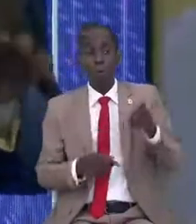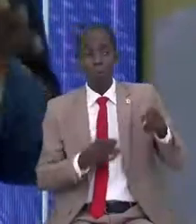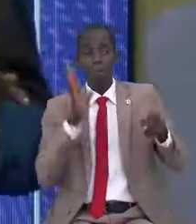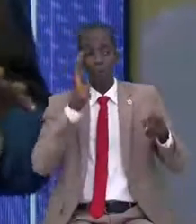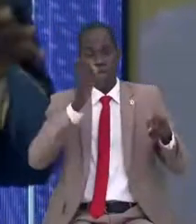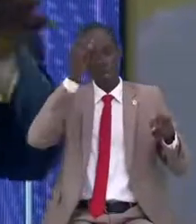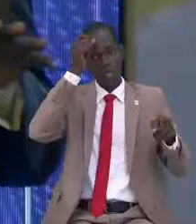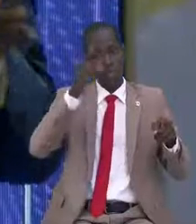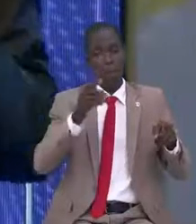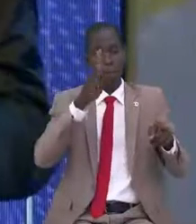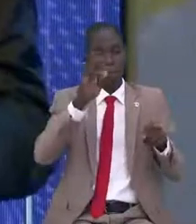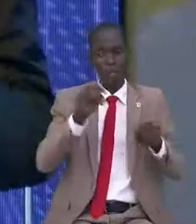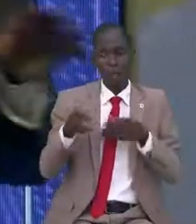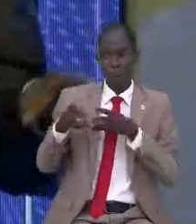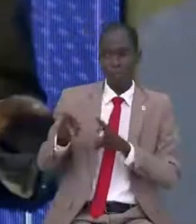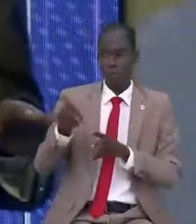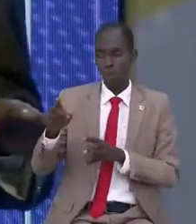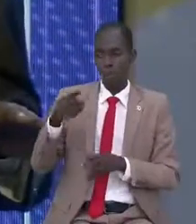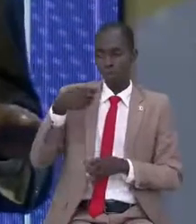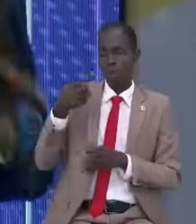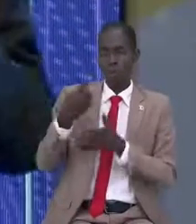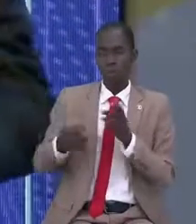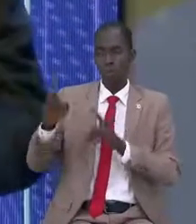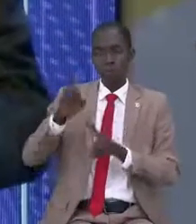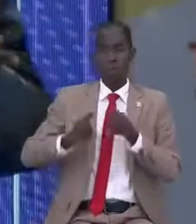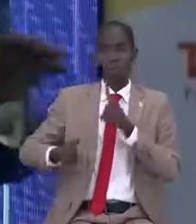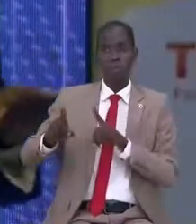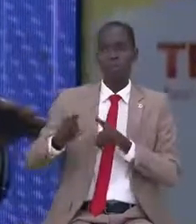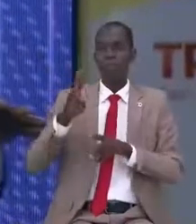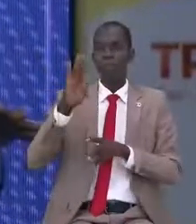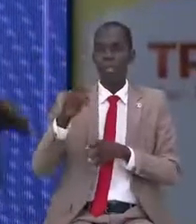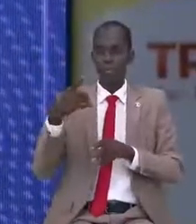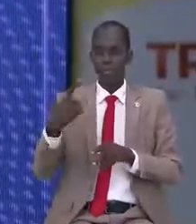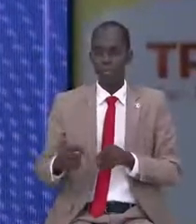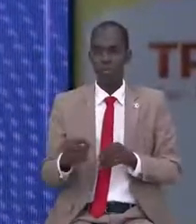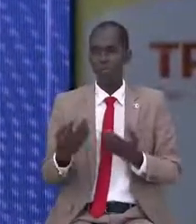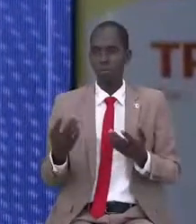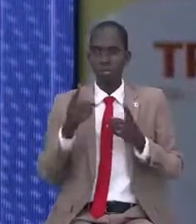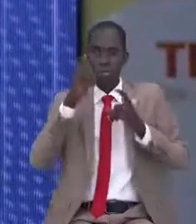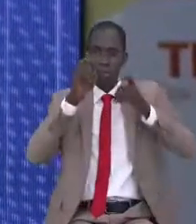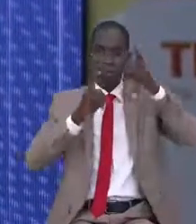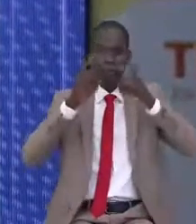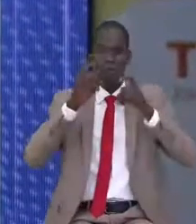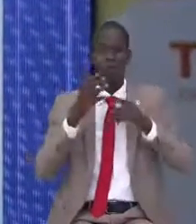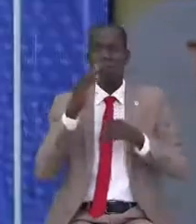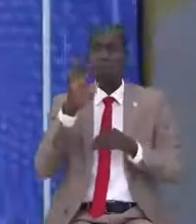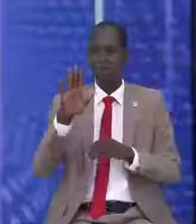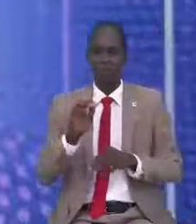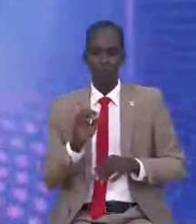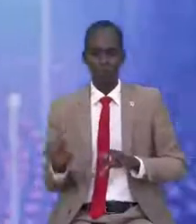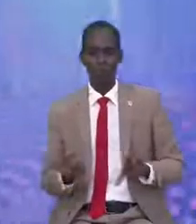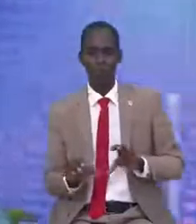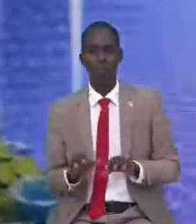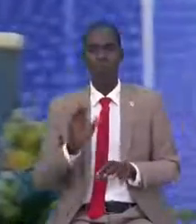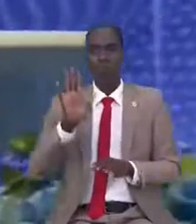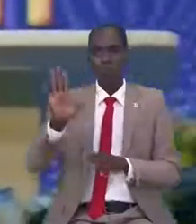comprendre, la façon dont tu dis ce que tu as dit là, par ta posture, par ton action, ton